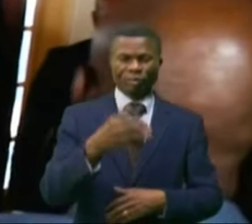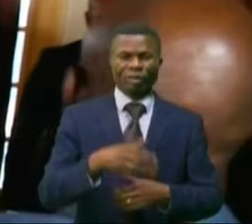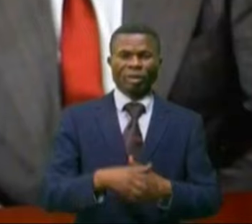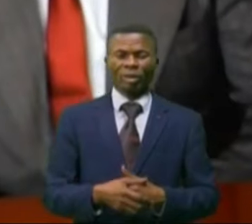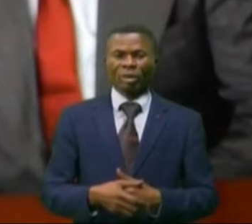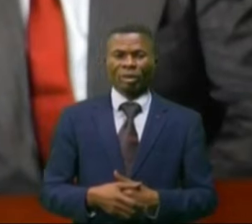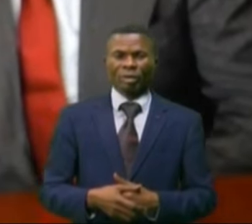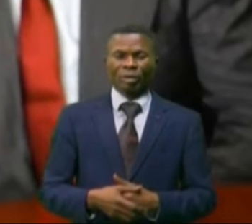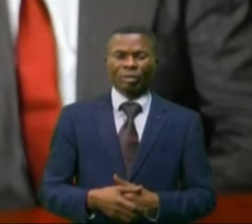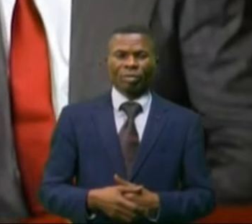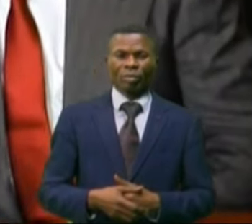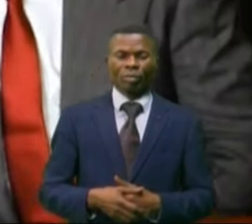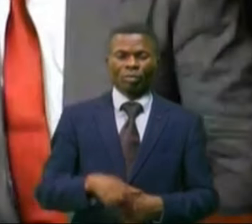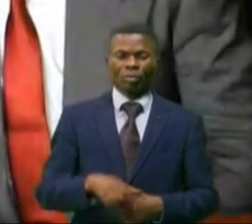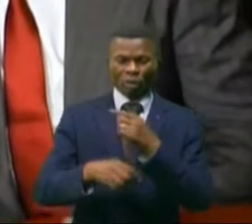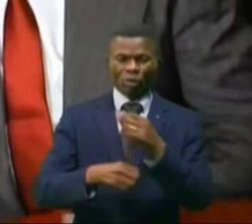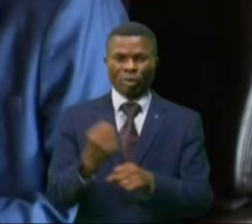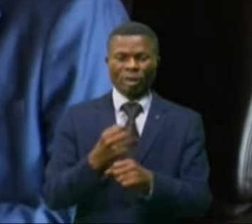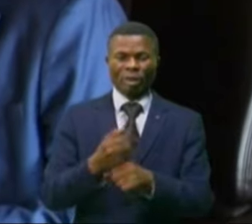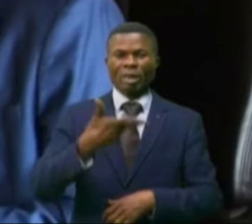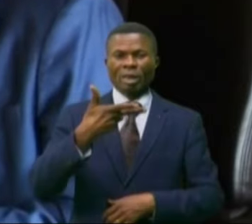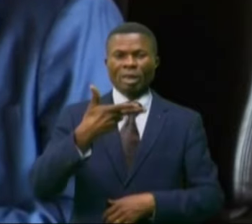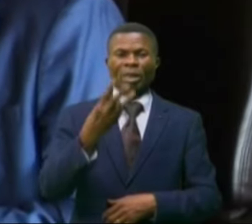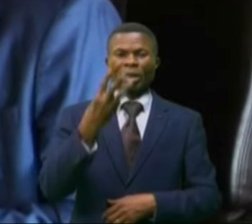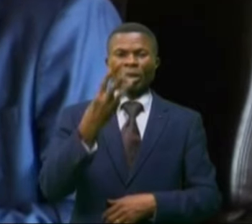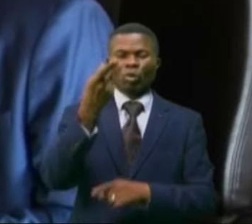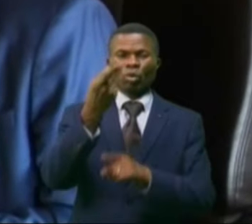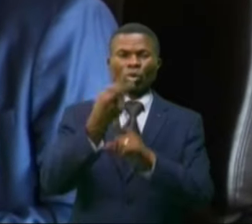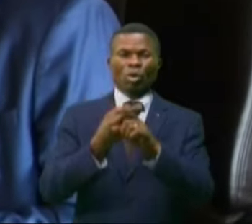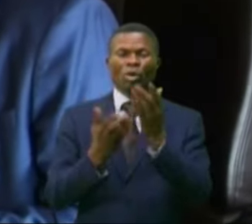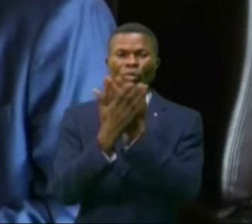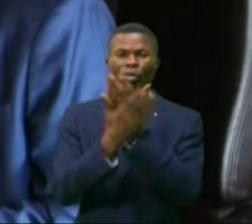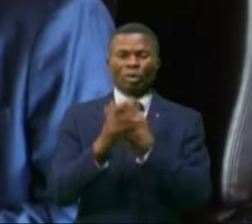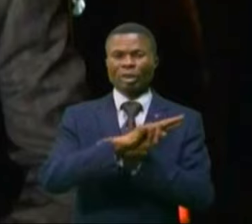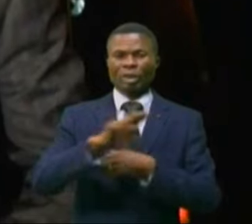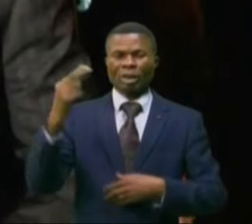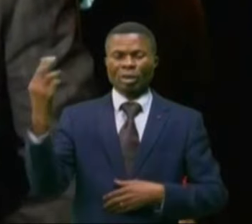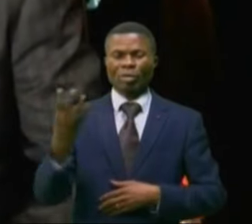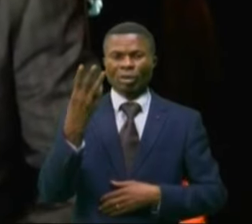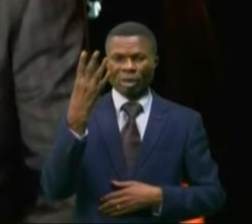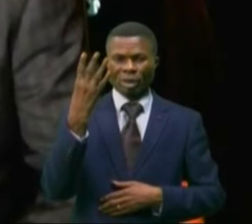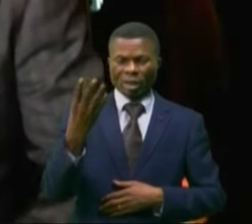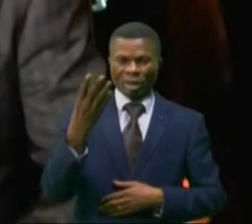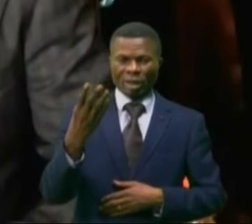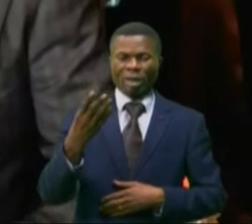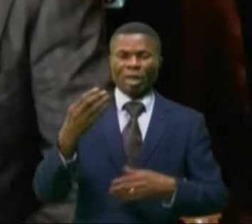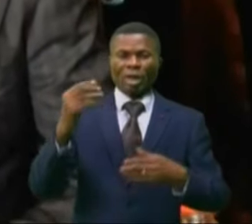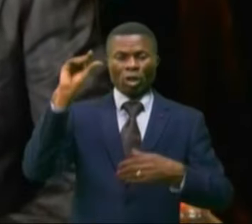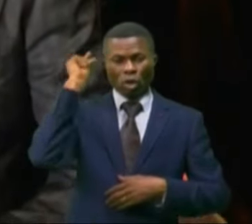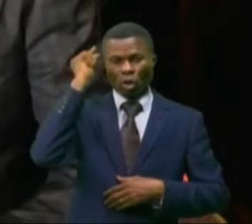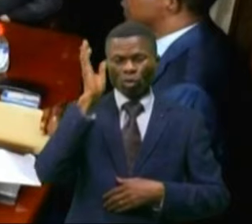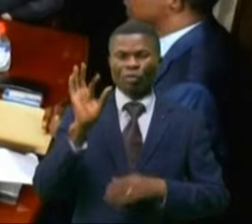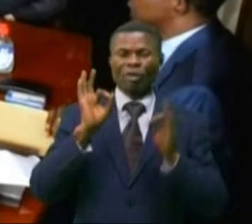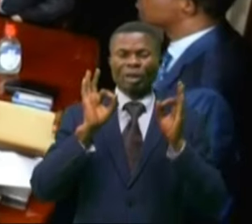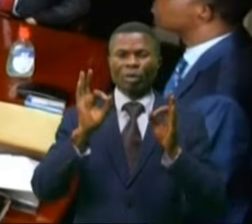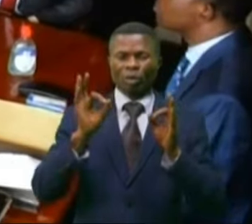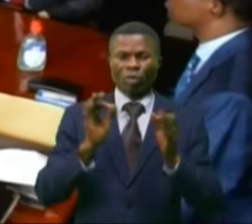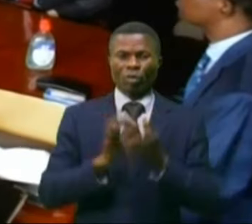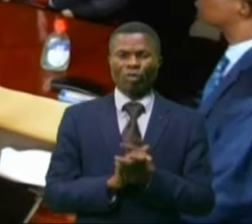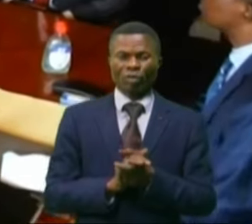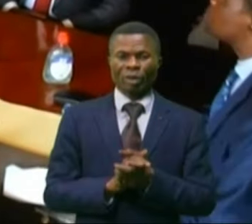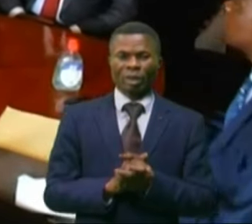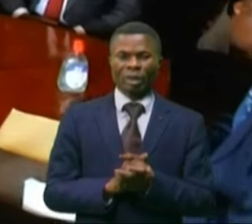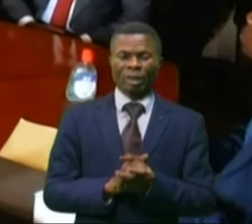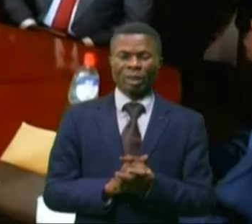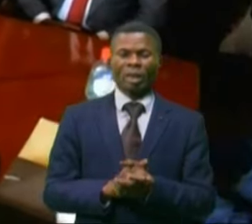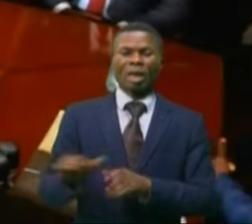Prise officielle des fonctions ce mercredi 3 juillet 2024 par le nouveau gouverneur de la province du Kwango, Willy Bitusila, à l'issue de